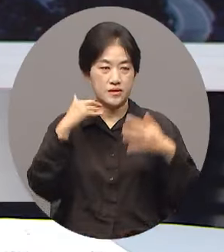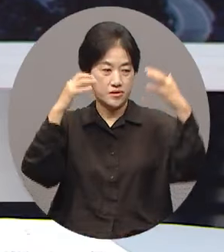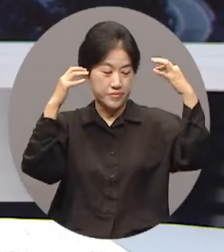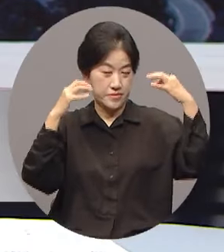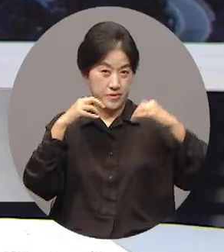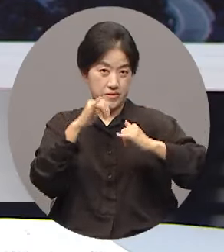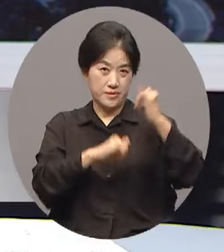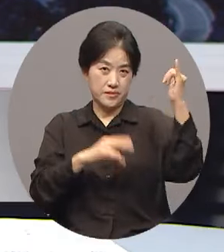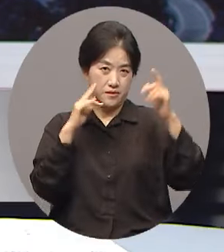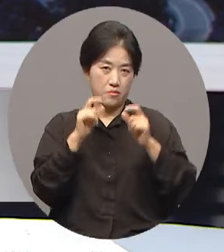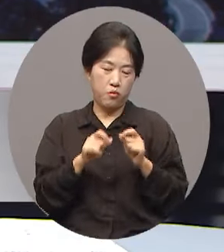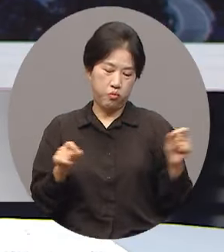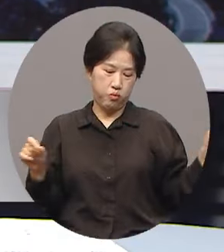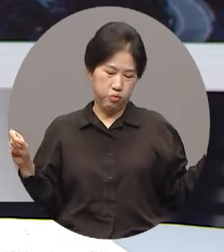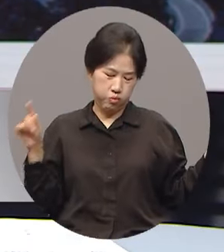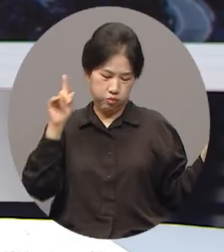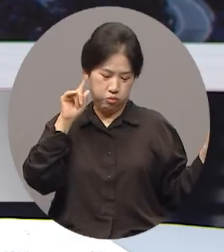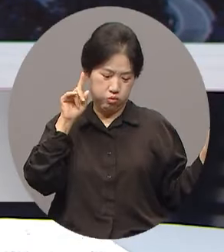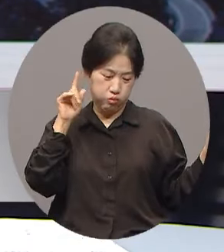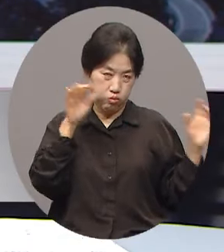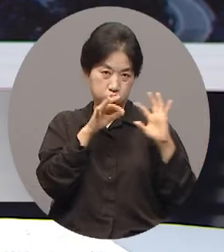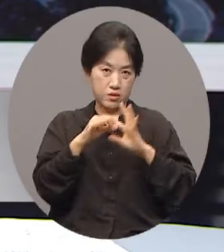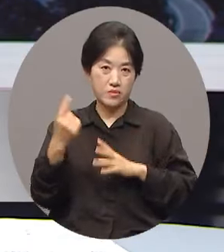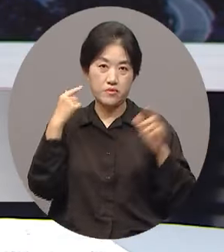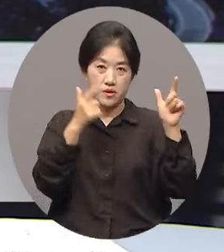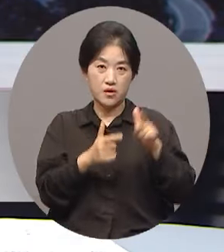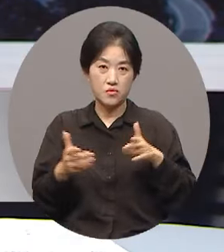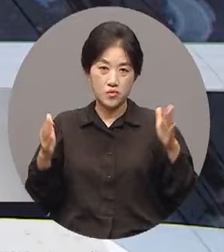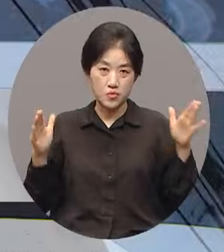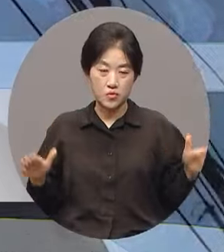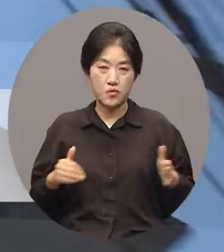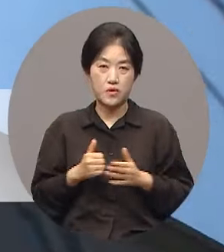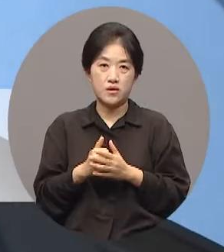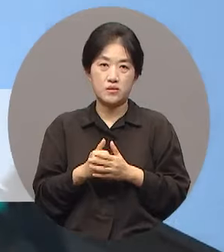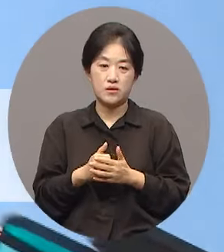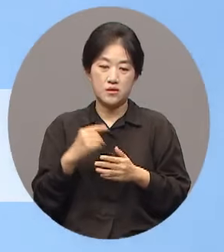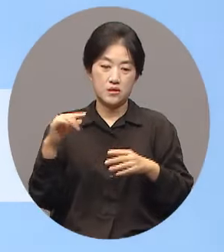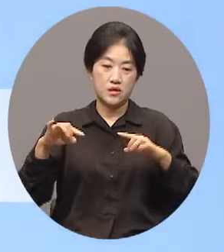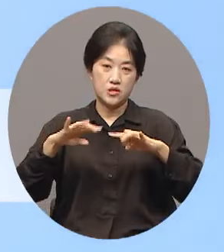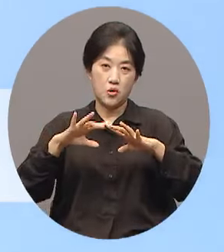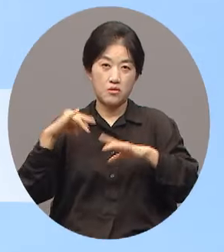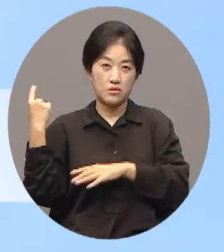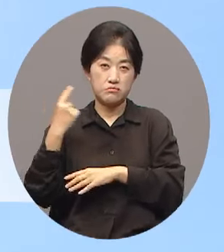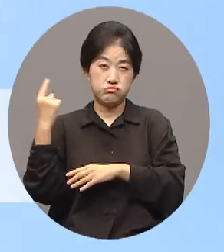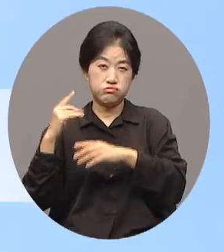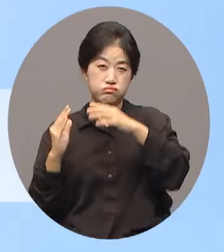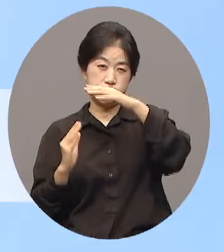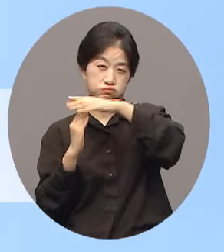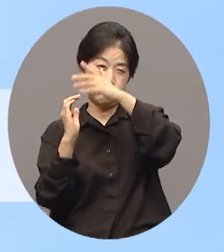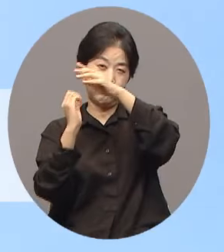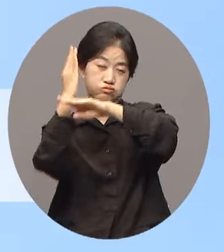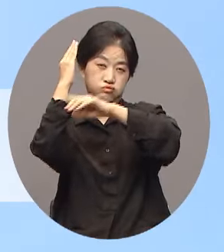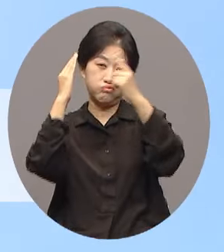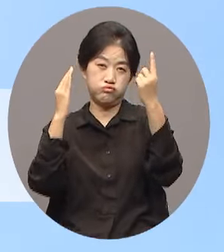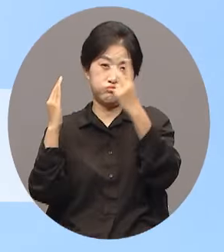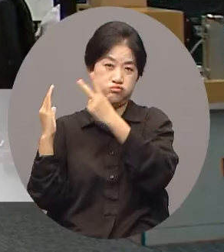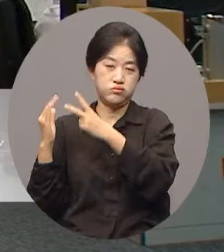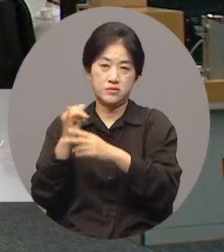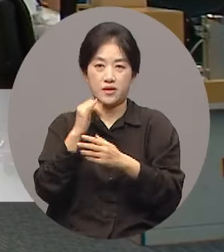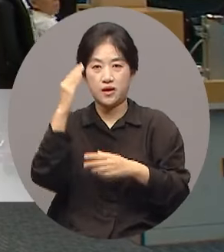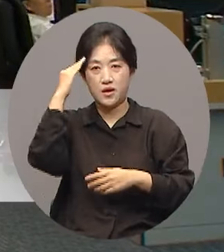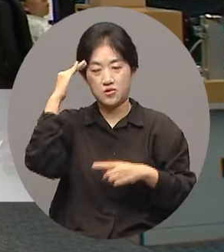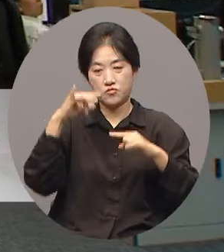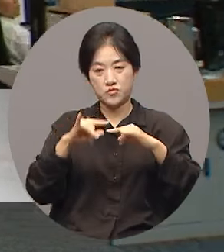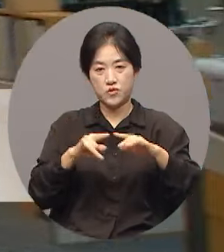폭염이 역대 최장 기간 이어지면서 어제 하루에만 두 차례 최대 전력 수요를 경신했습니다.